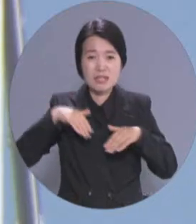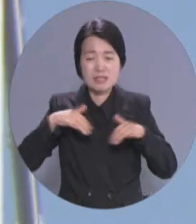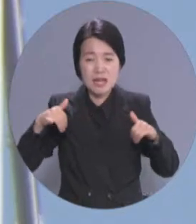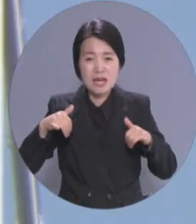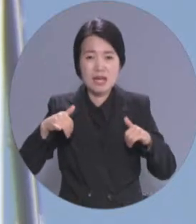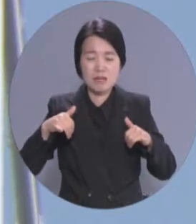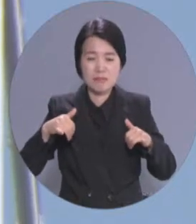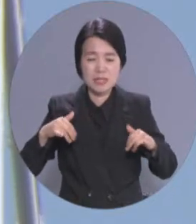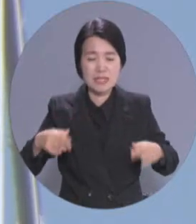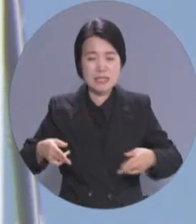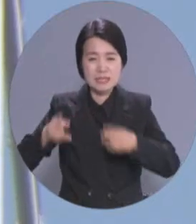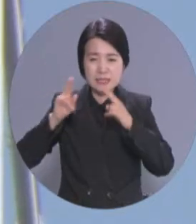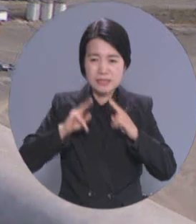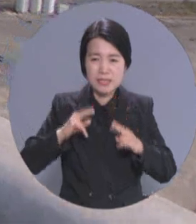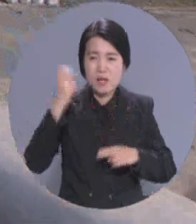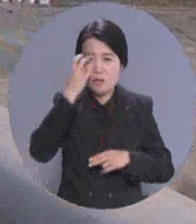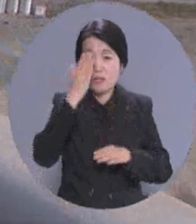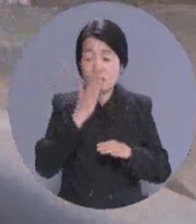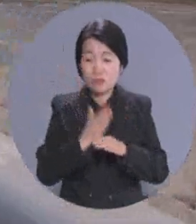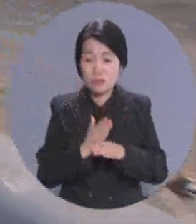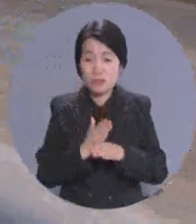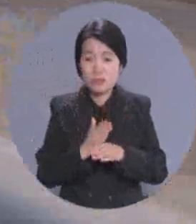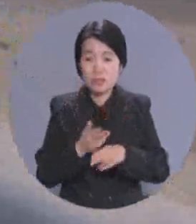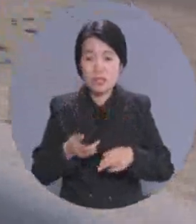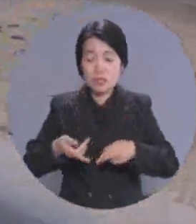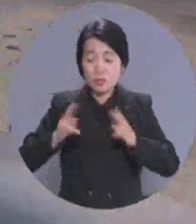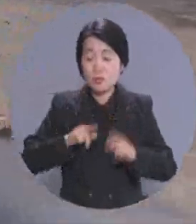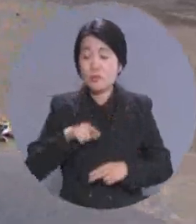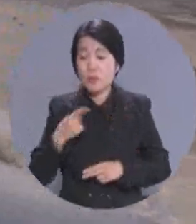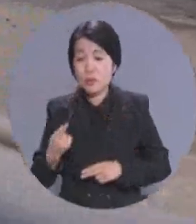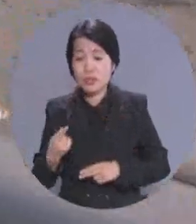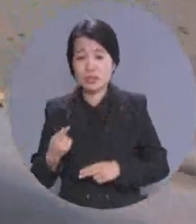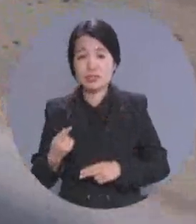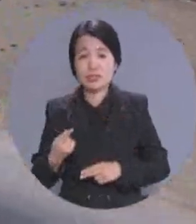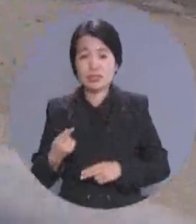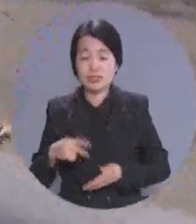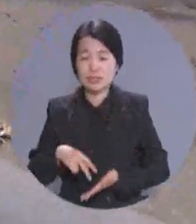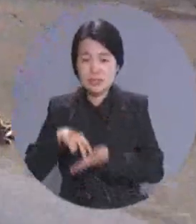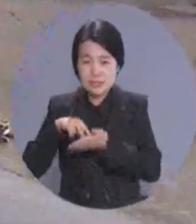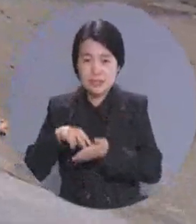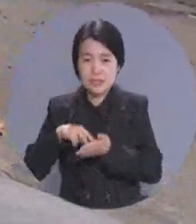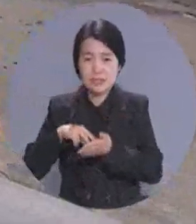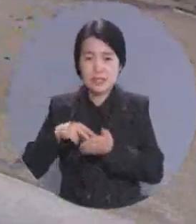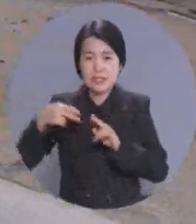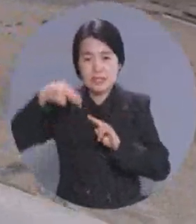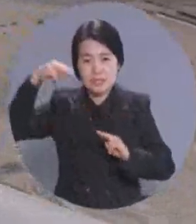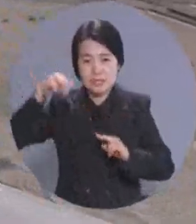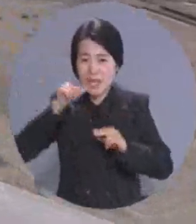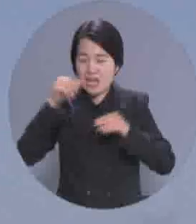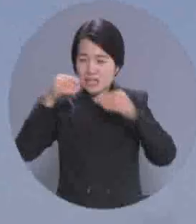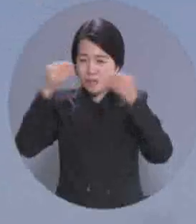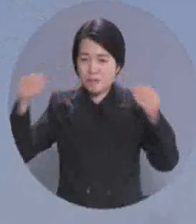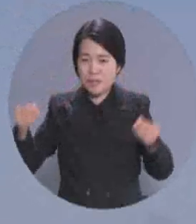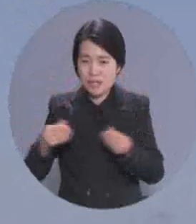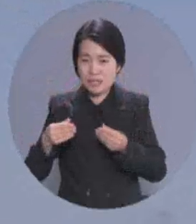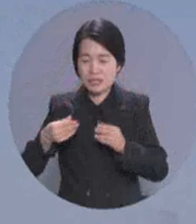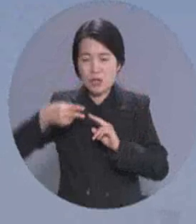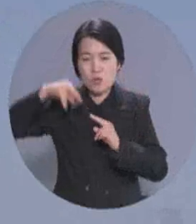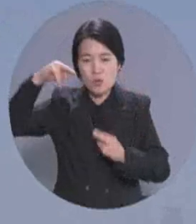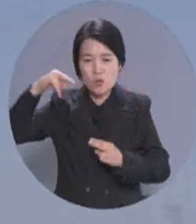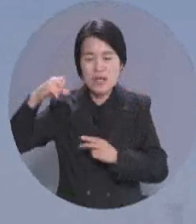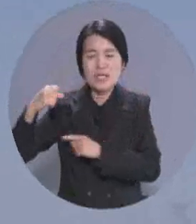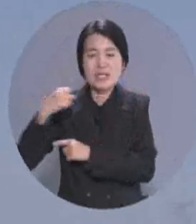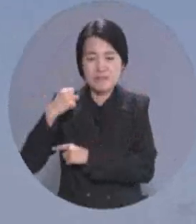구조물 상태를 점검합니다. 교량 난간 옆에서는 장비를 이용해 주 케이블과 상판을 연결하는 로프의